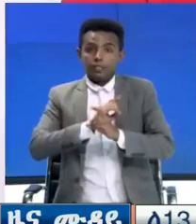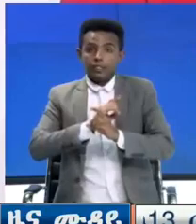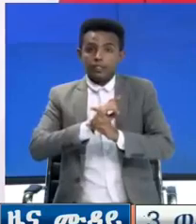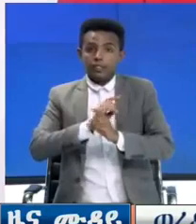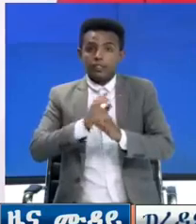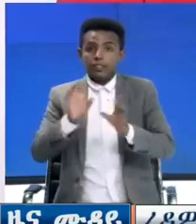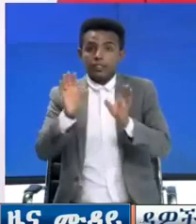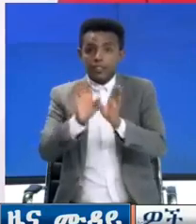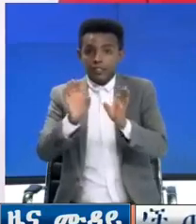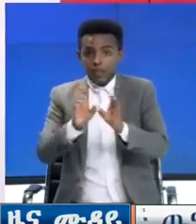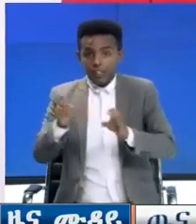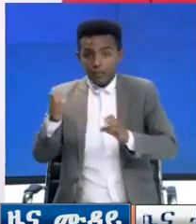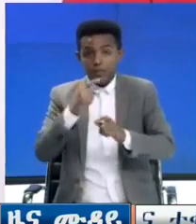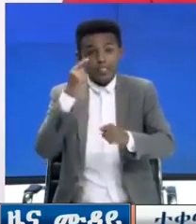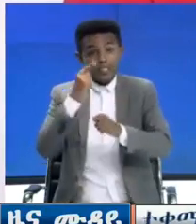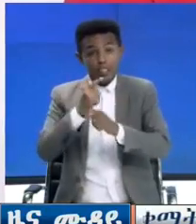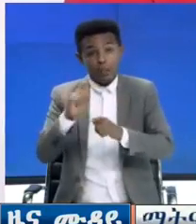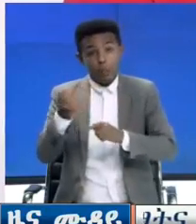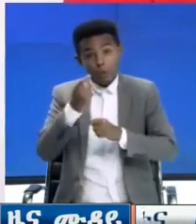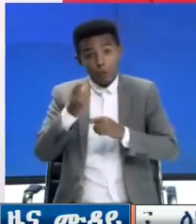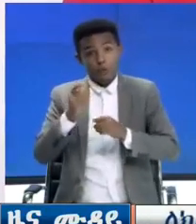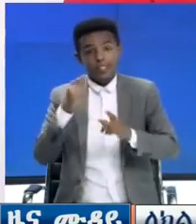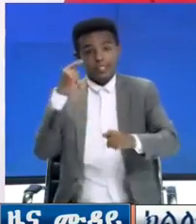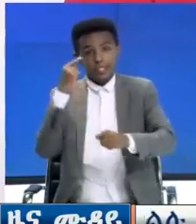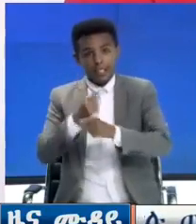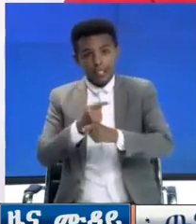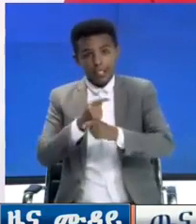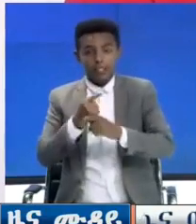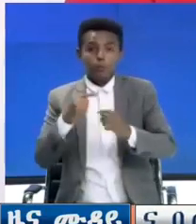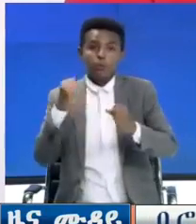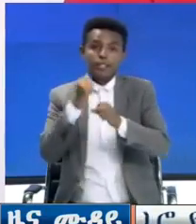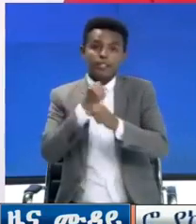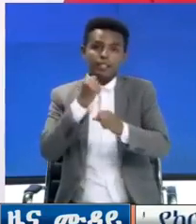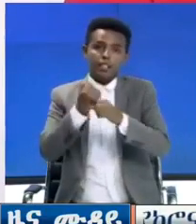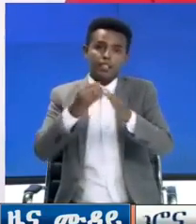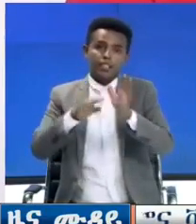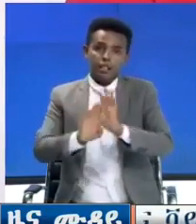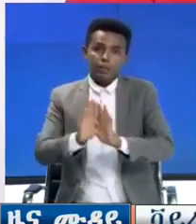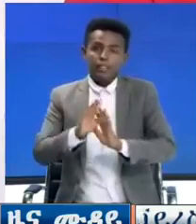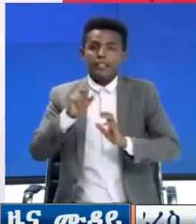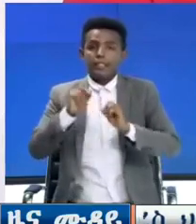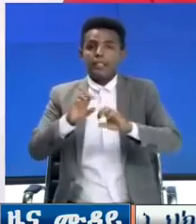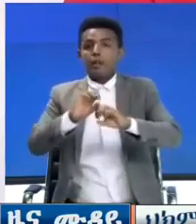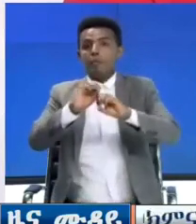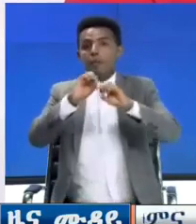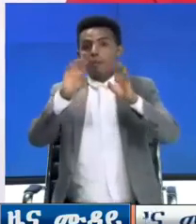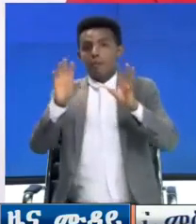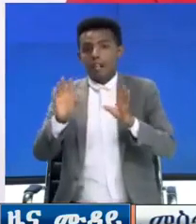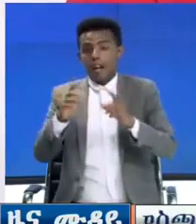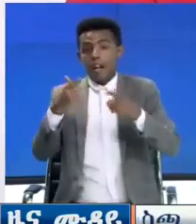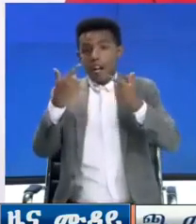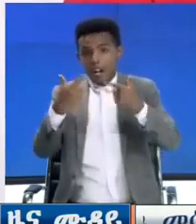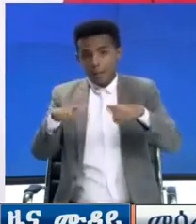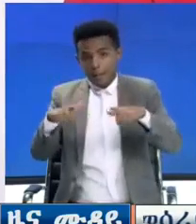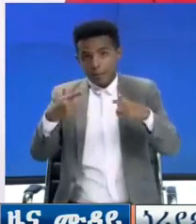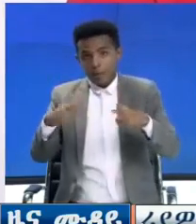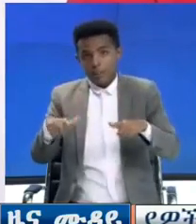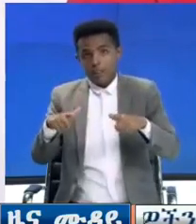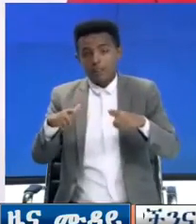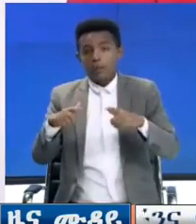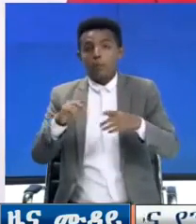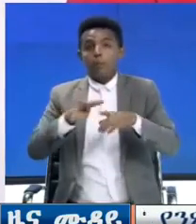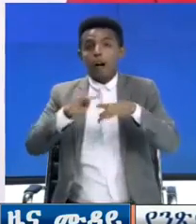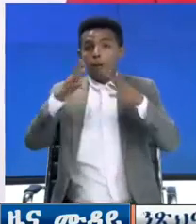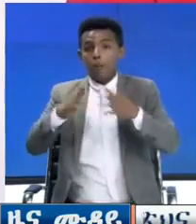ሰርቲፋይድ ሲሆን በትክክል መሆኑ ሲረጋገጥ ሰርቲፋይድ ሲደረግ እሱም ወደ ስራ ይገባል። የደብረ ብርሃን ላቦራቶሪ